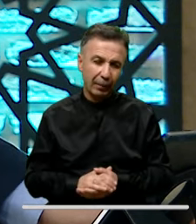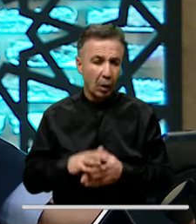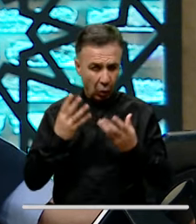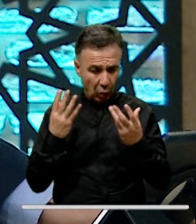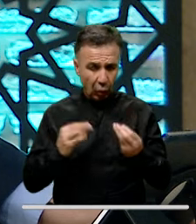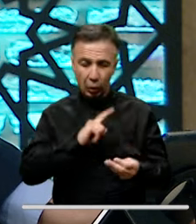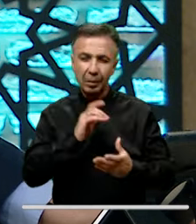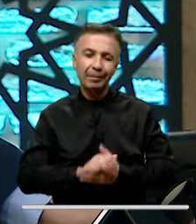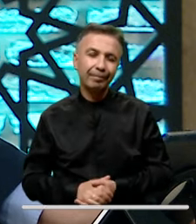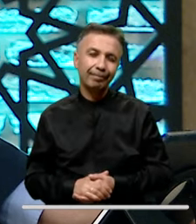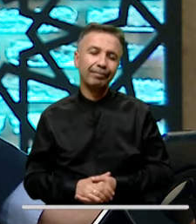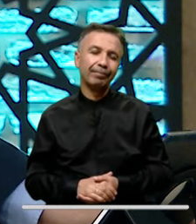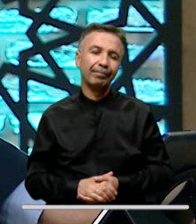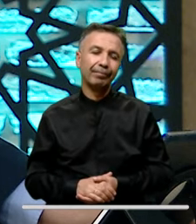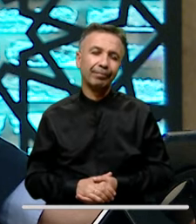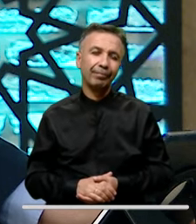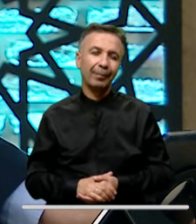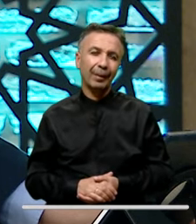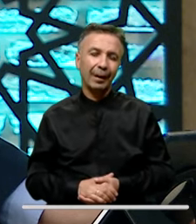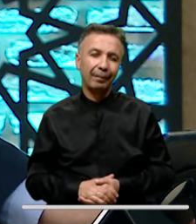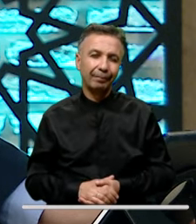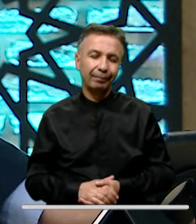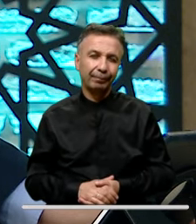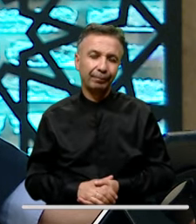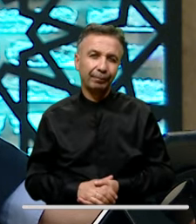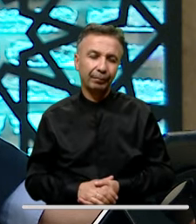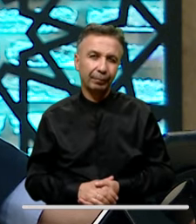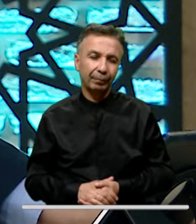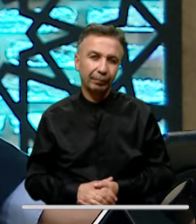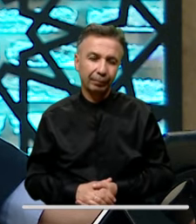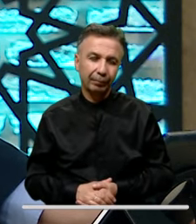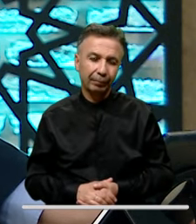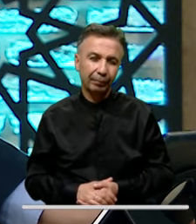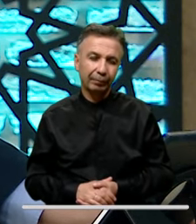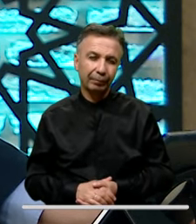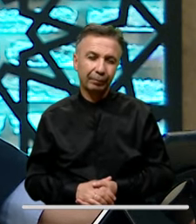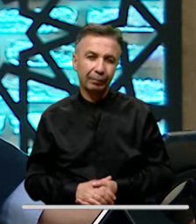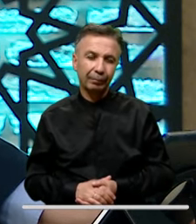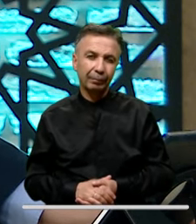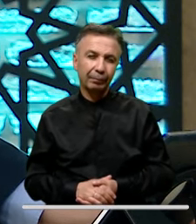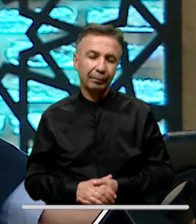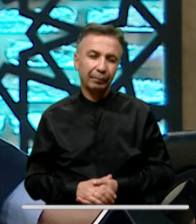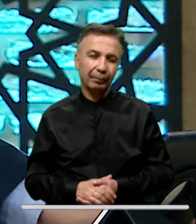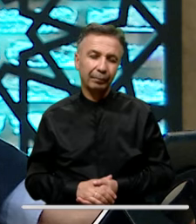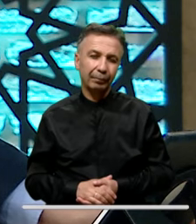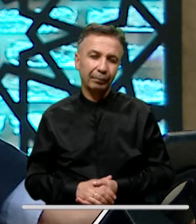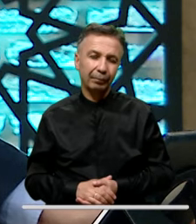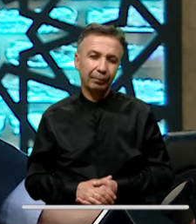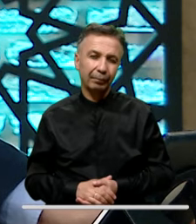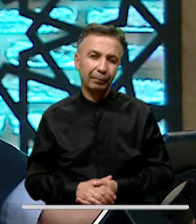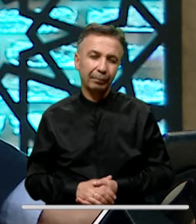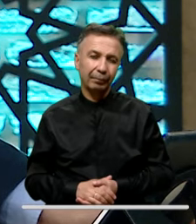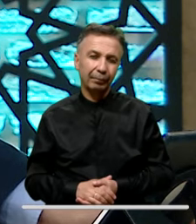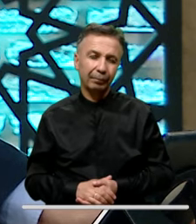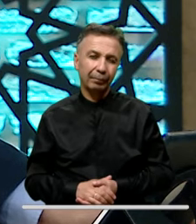böyle bir şey yaptım. Ama diyorsa ki diyor hocam, hayır bunun ödemesini başka şekilde başka yerlere yapması lazım. Onu da yapmak için